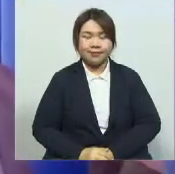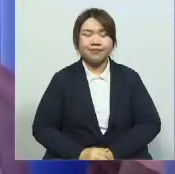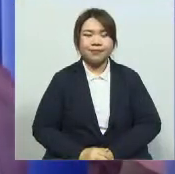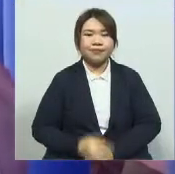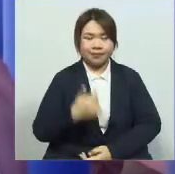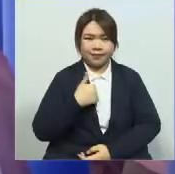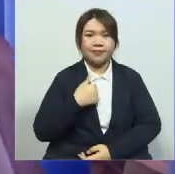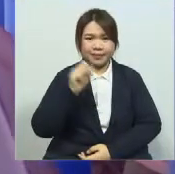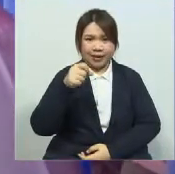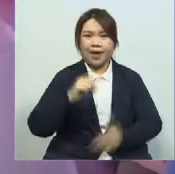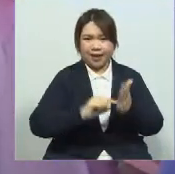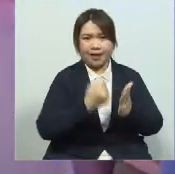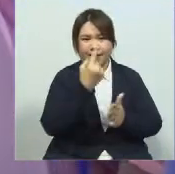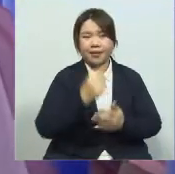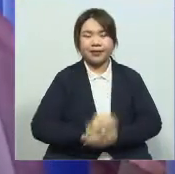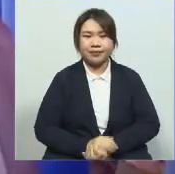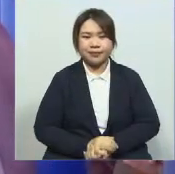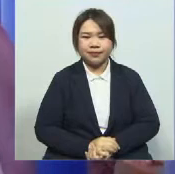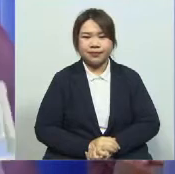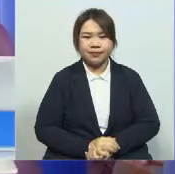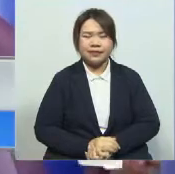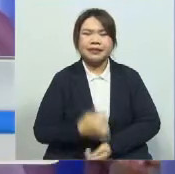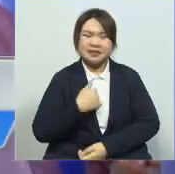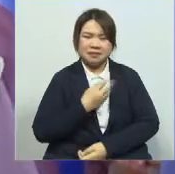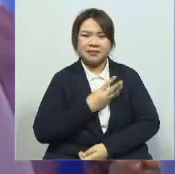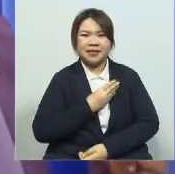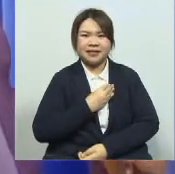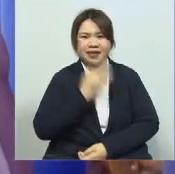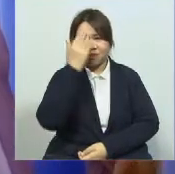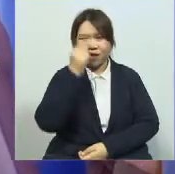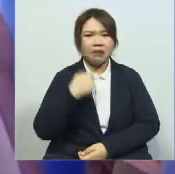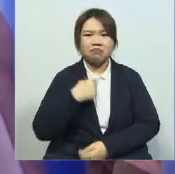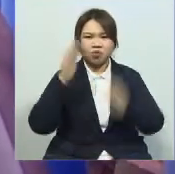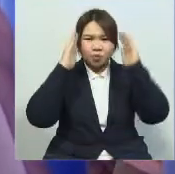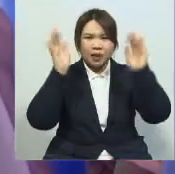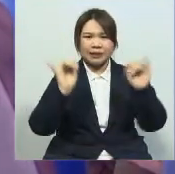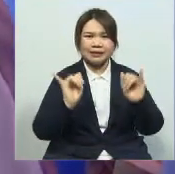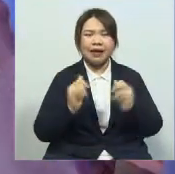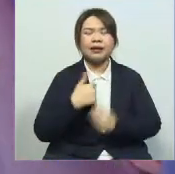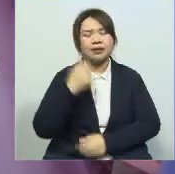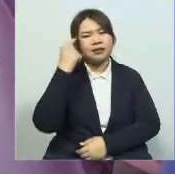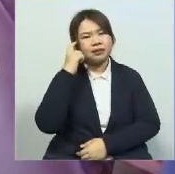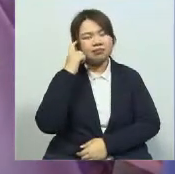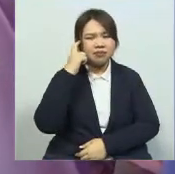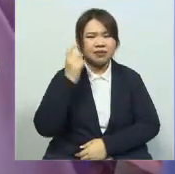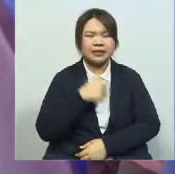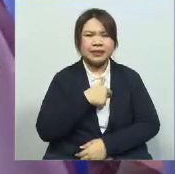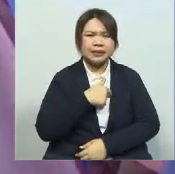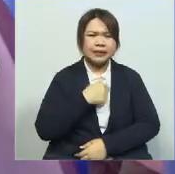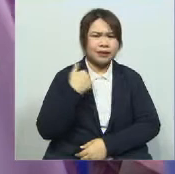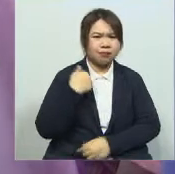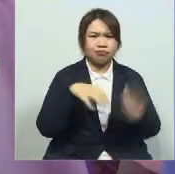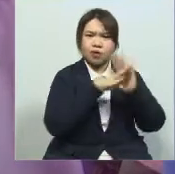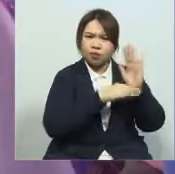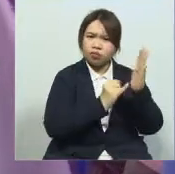อ๋อใช่ครับเป็นเลือกตั้งครั้งแรกฮะอ๋อรู้สึกตื่นเต้นครับเพราะเราก็ไม่เคยเลือกตั้งมาก่อนเราไม่มั่นใจว่าเราจะต้องทำผิดหรือเปล่